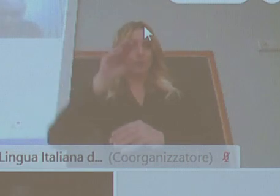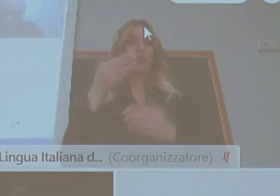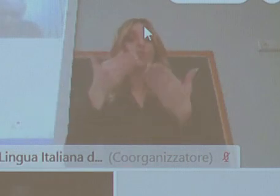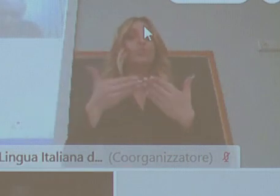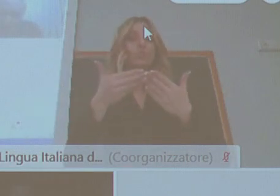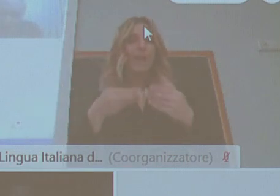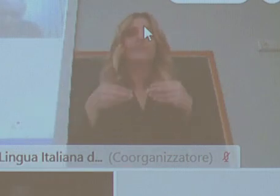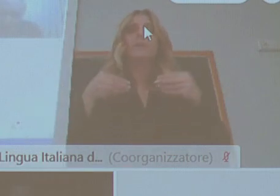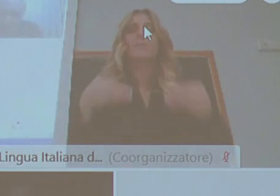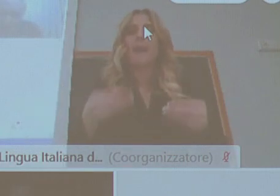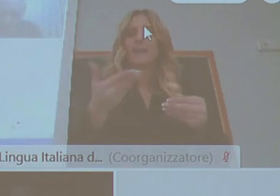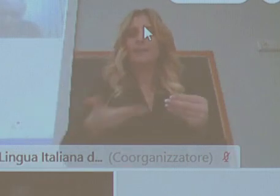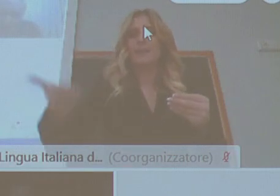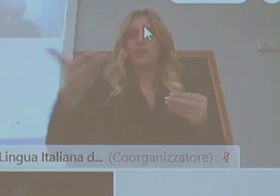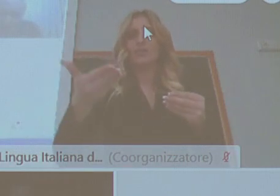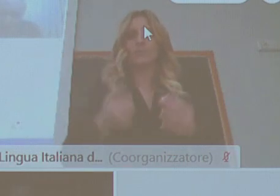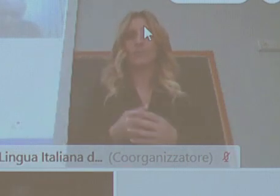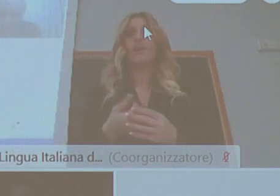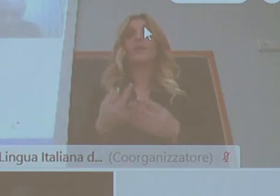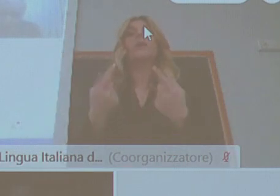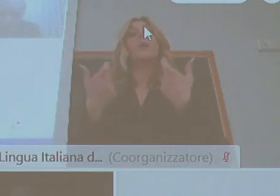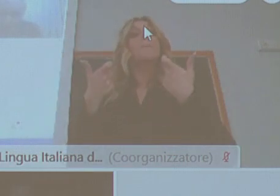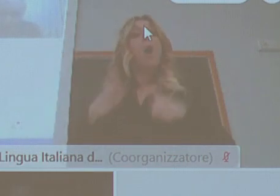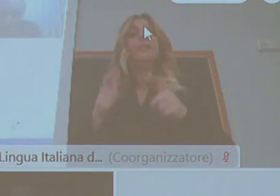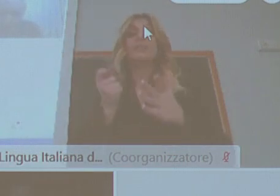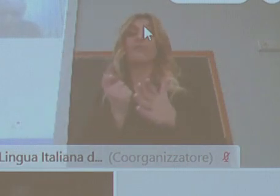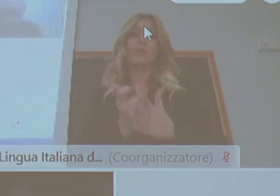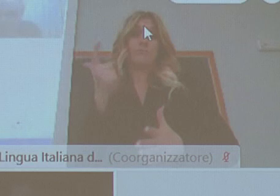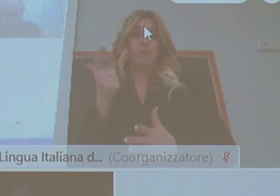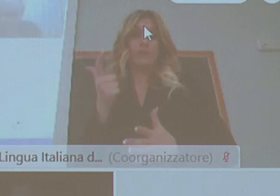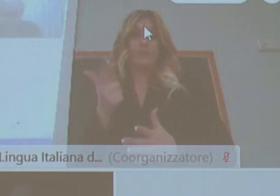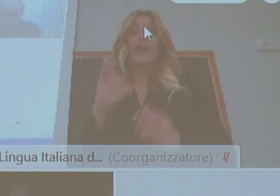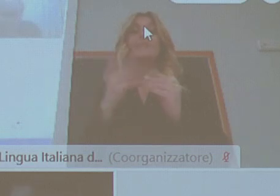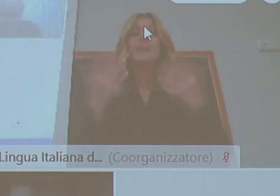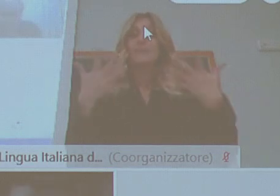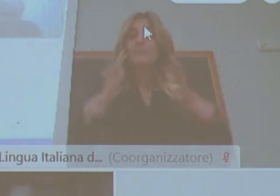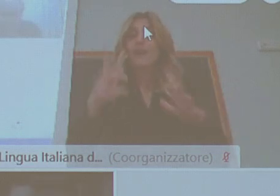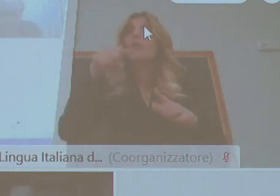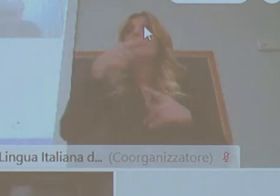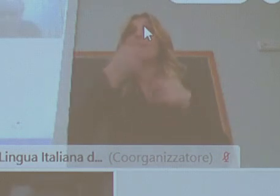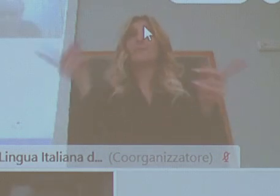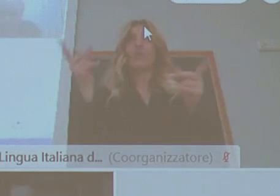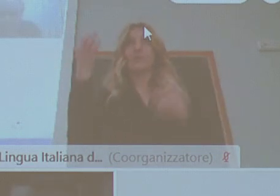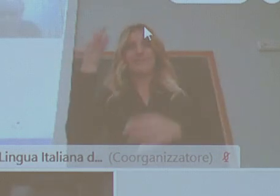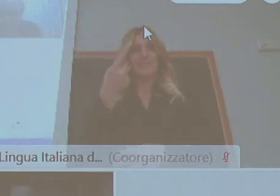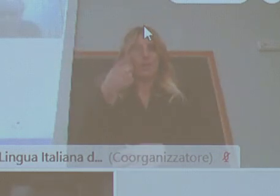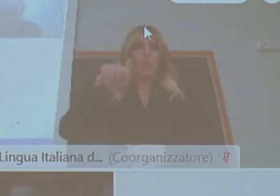partecipare a questa operazione, perché è importante, è stata fatta per voi e credo che qualche dubbio